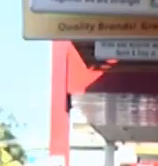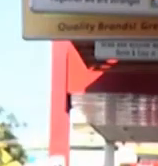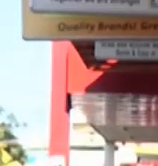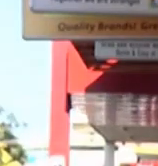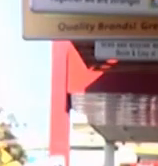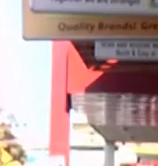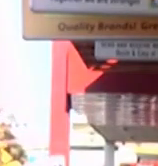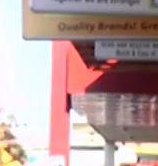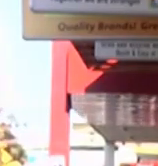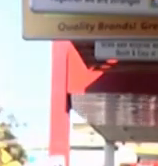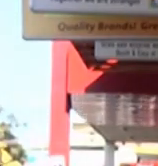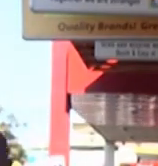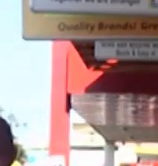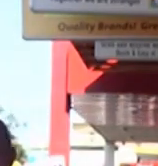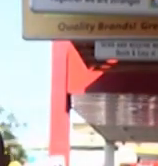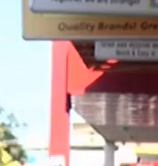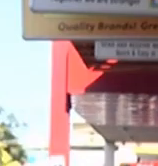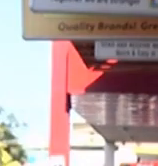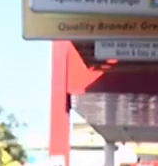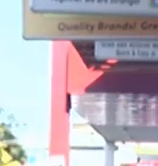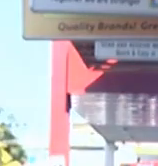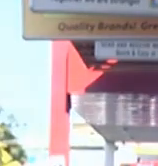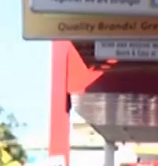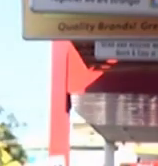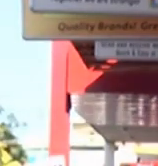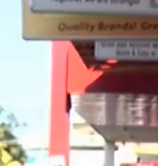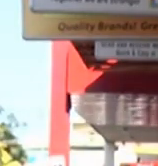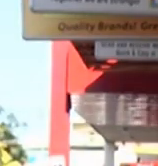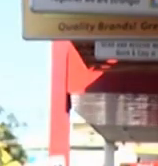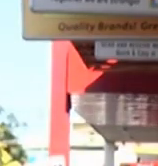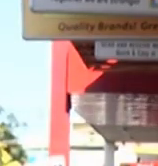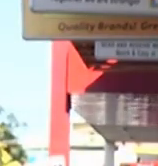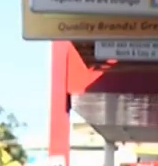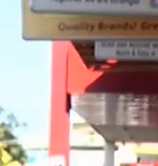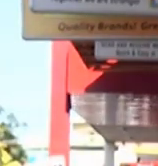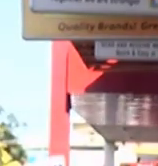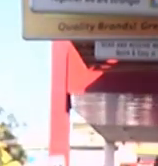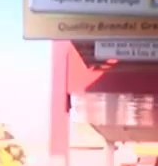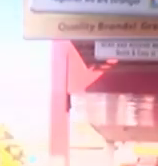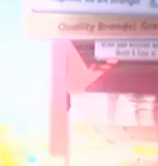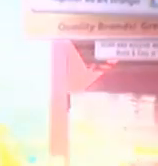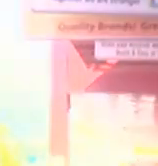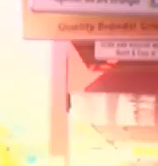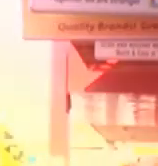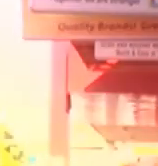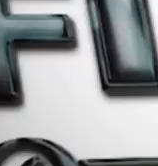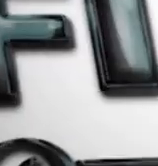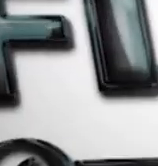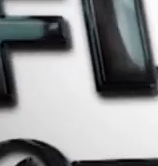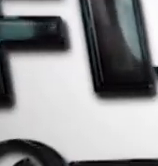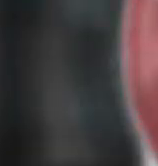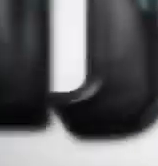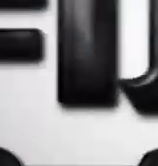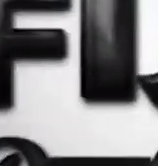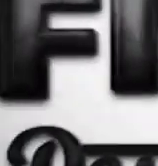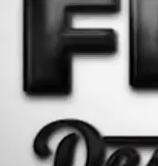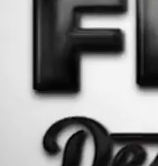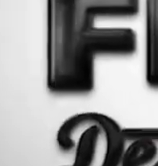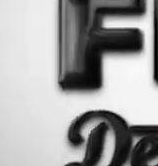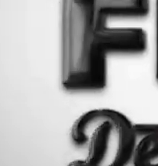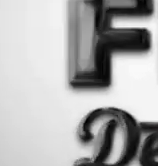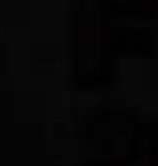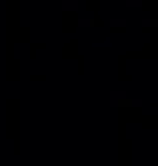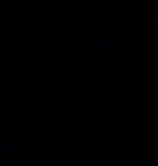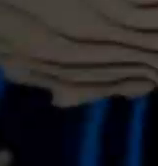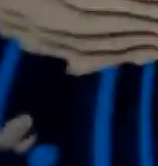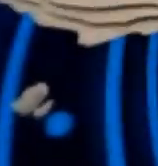Baik tu dia jadi biar tahu रेडियो फिजी बहुत रेडियो फिजी रोज सुनता हूँ. रेडियो फीजी 2 देश